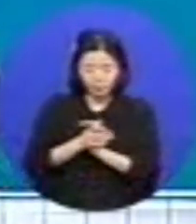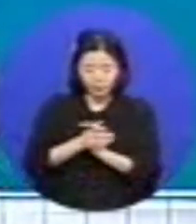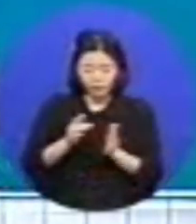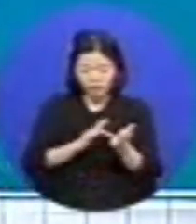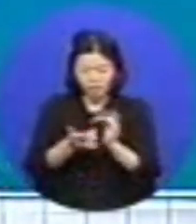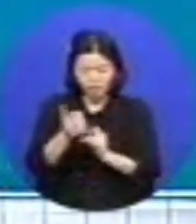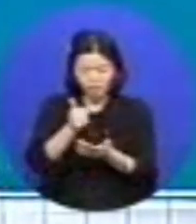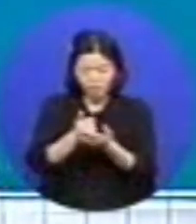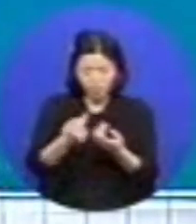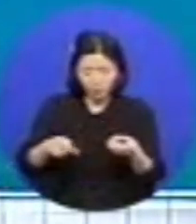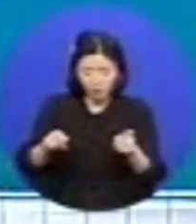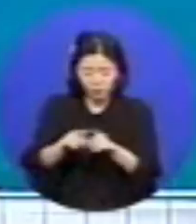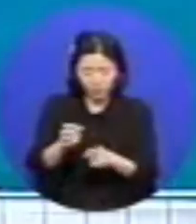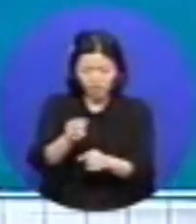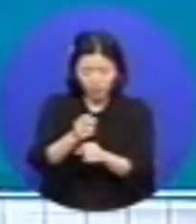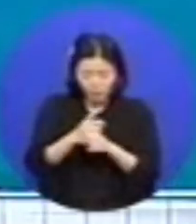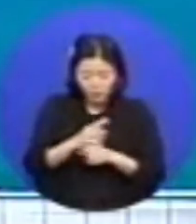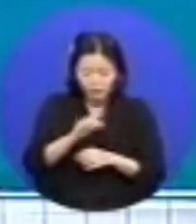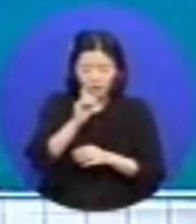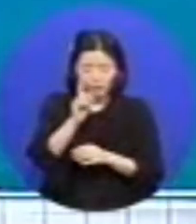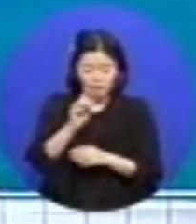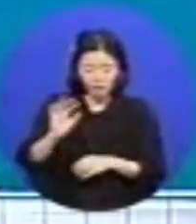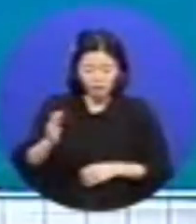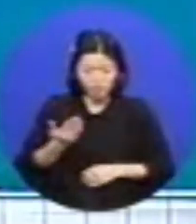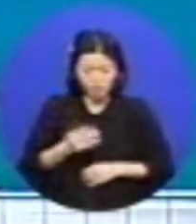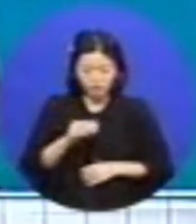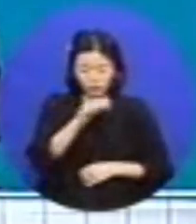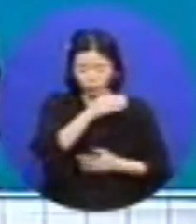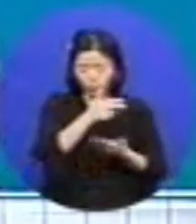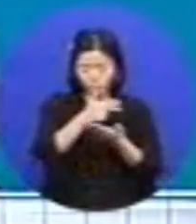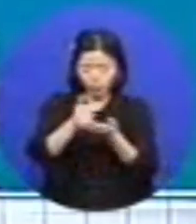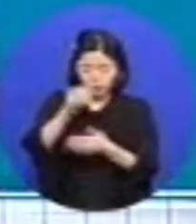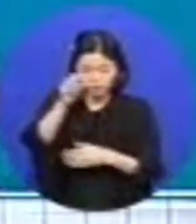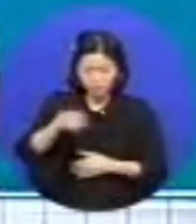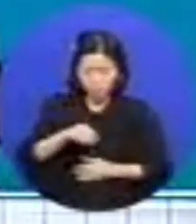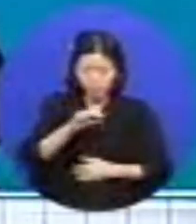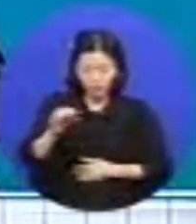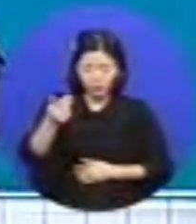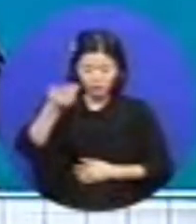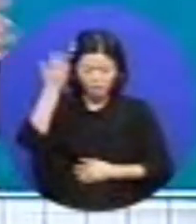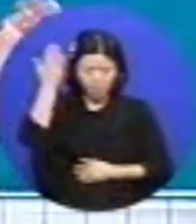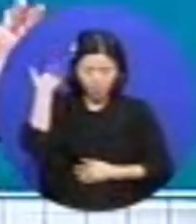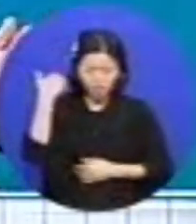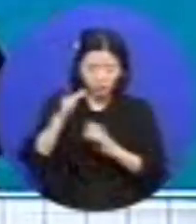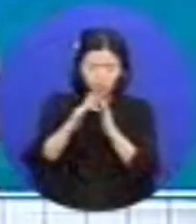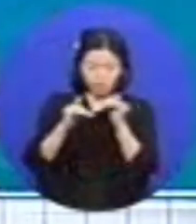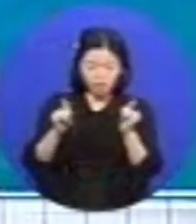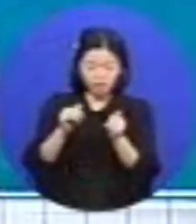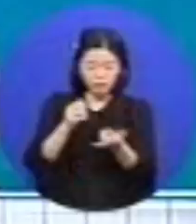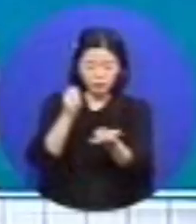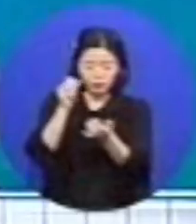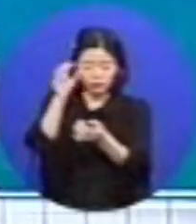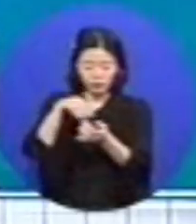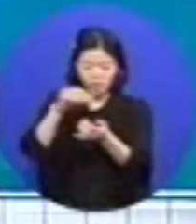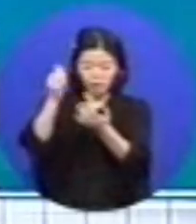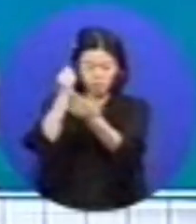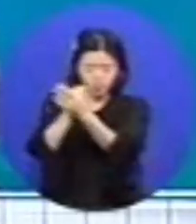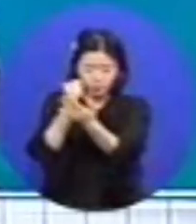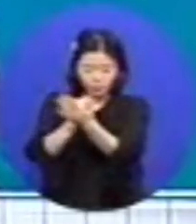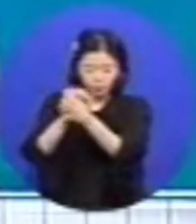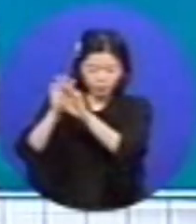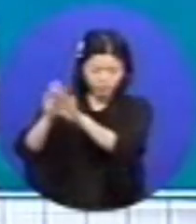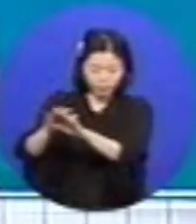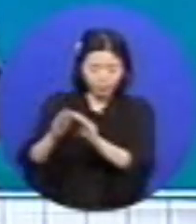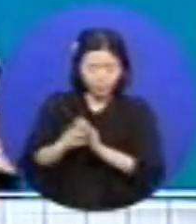우리가 이미 하나가 되어서 주님의 십자가에 나의 옛사람이 다 십자가에 못 박혔으니